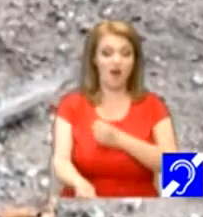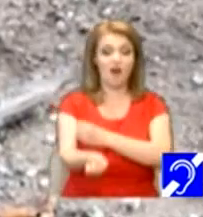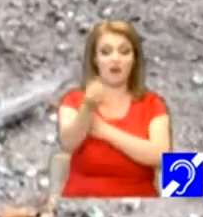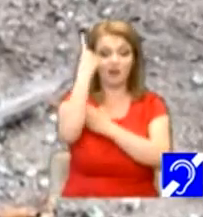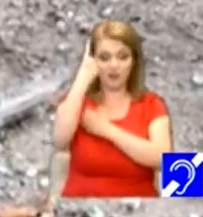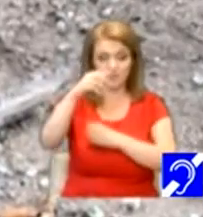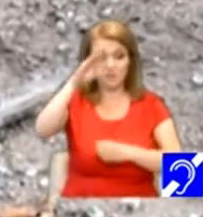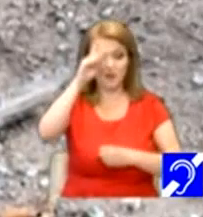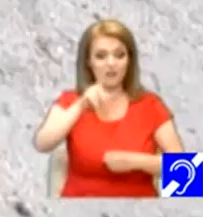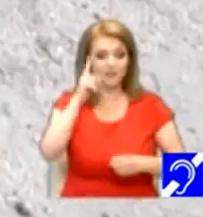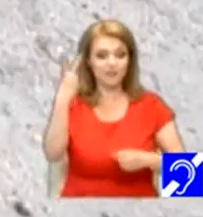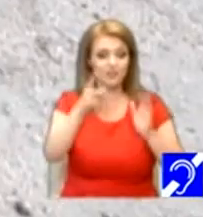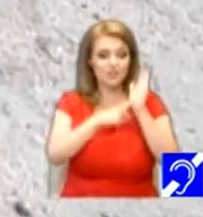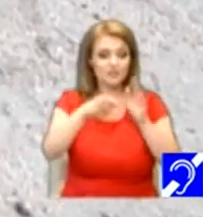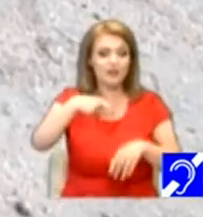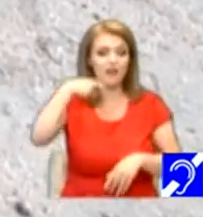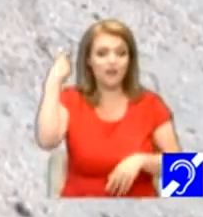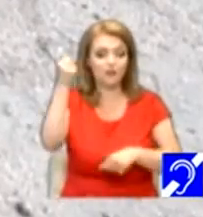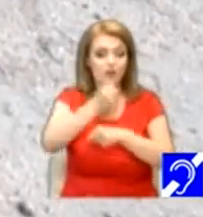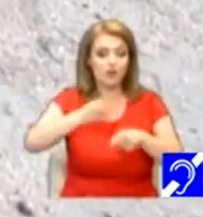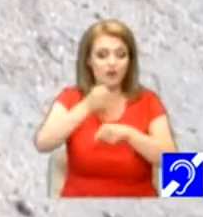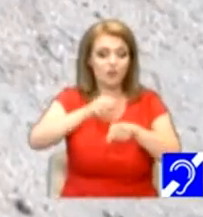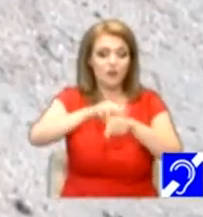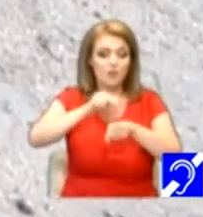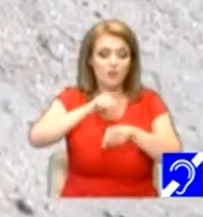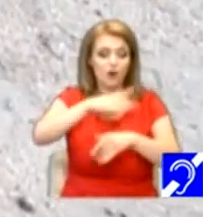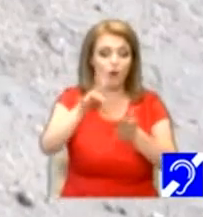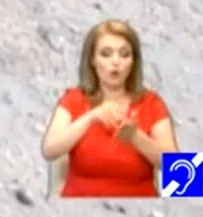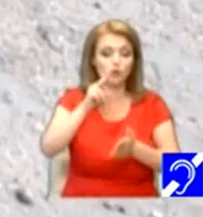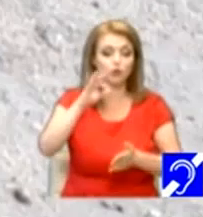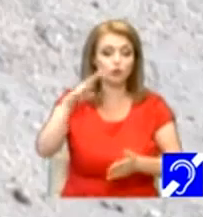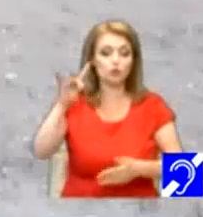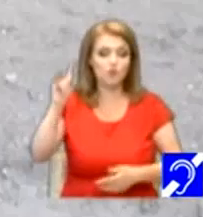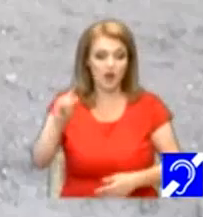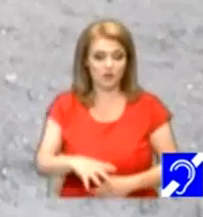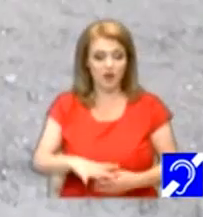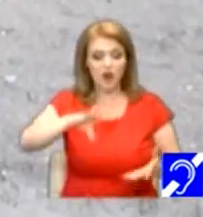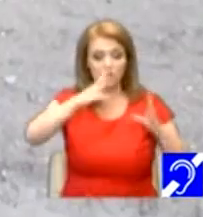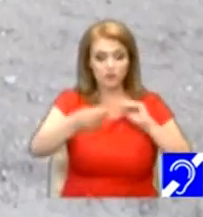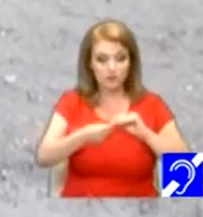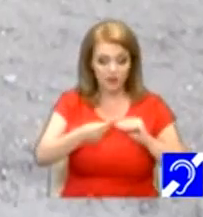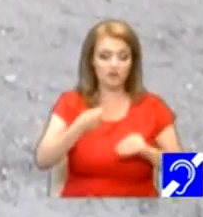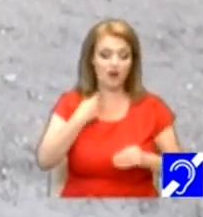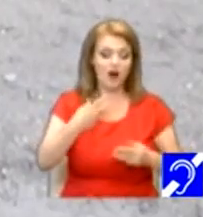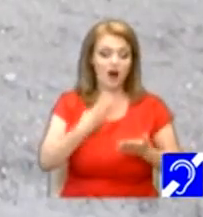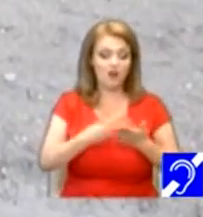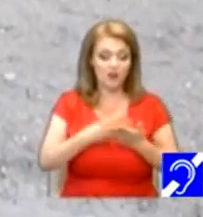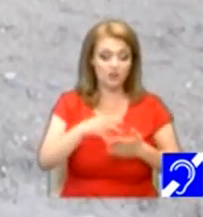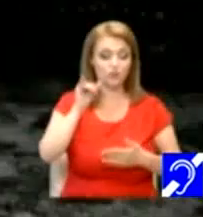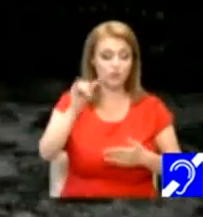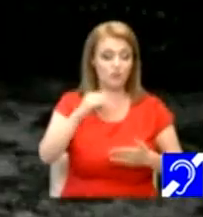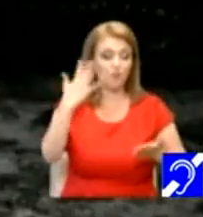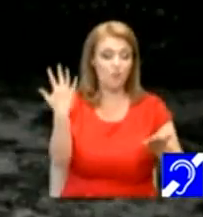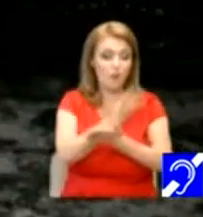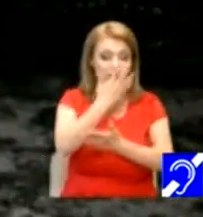un angajat de 26 de ani al Inspectoratului de Poliție Dondușeni. Alcool testul a arătat că el avea o concentrație de alcool